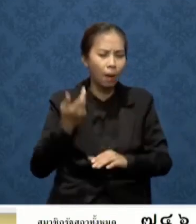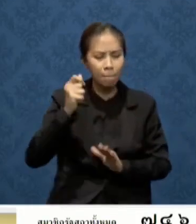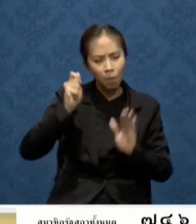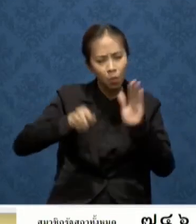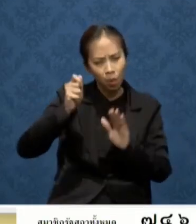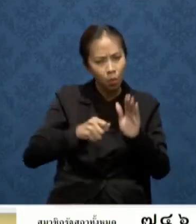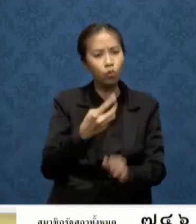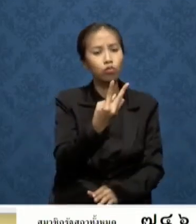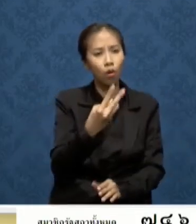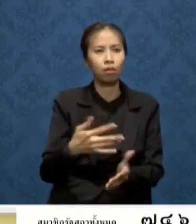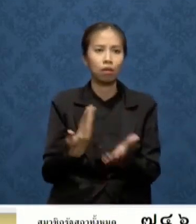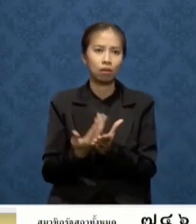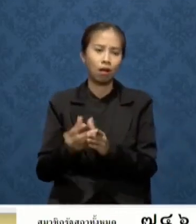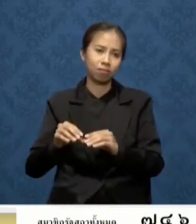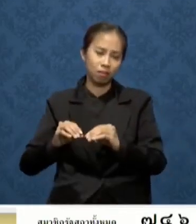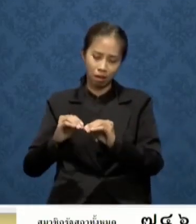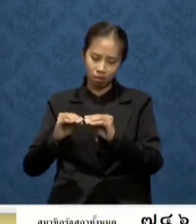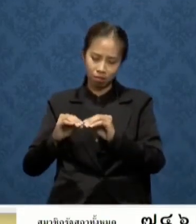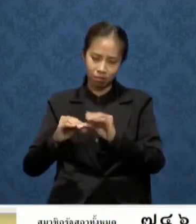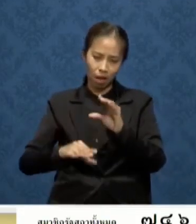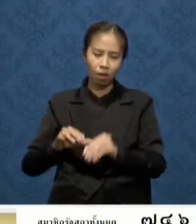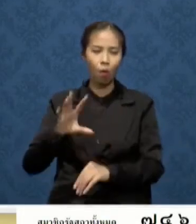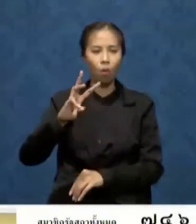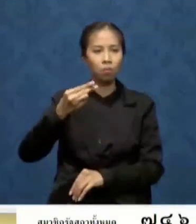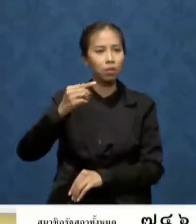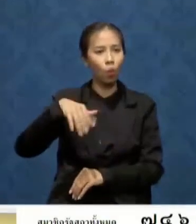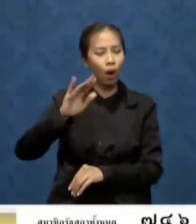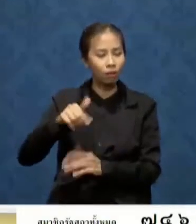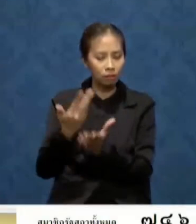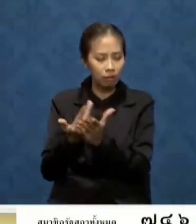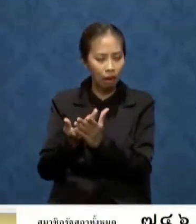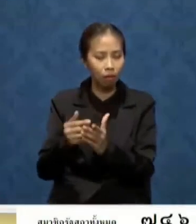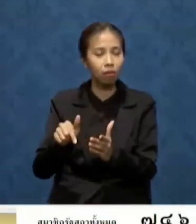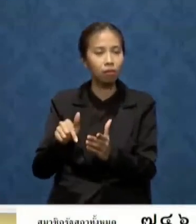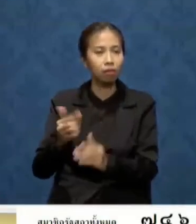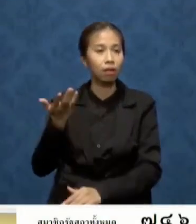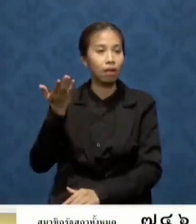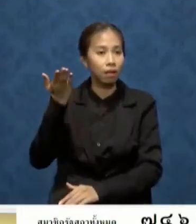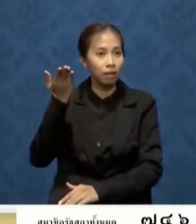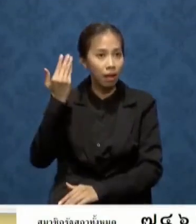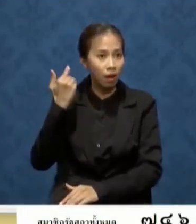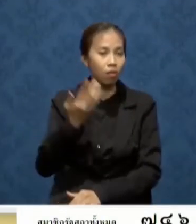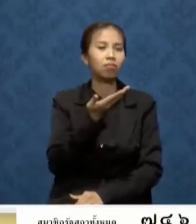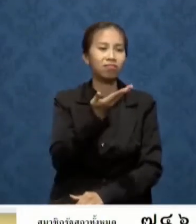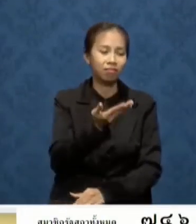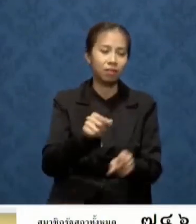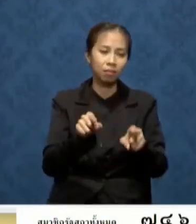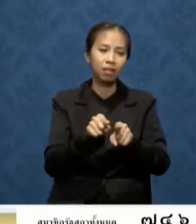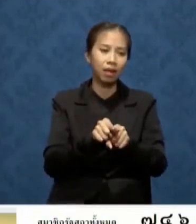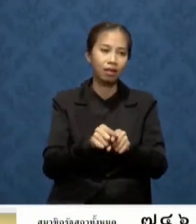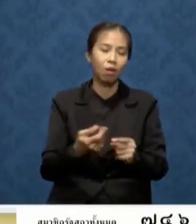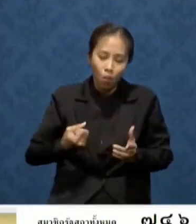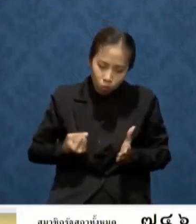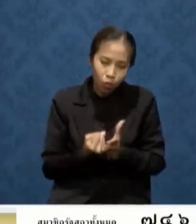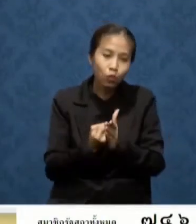งมีส่วต่าง 68,613 ลานบาทเมื่อสมัยที่แล้วนะครับ พวกท่านก็เคยรวมสู้